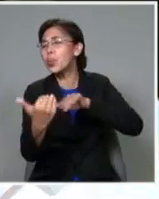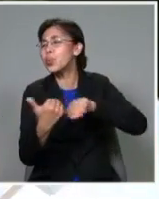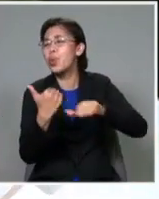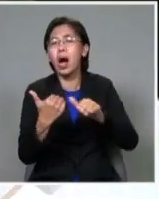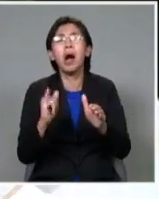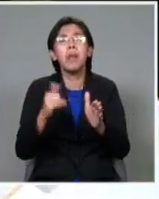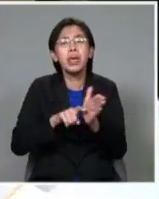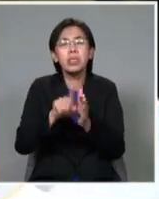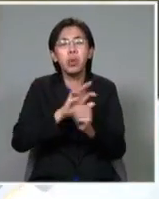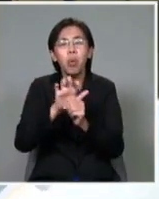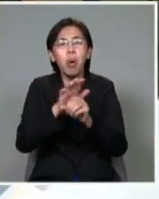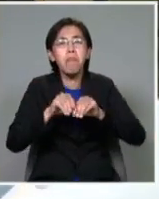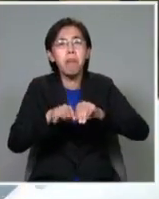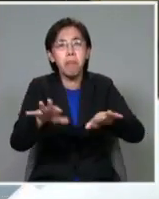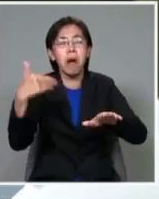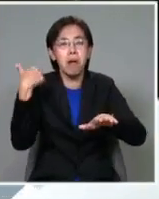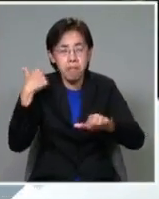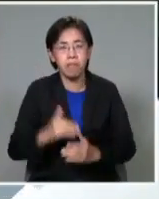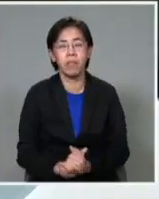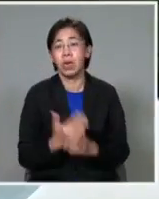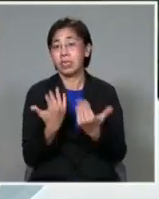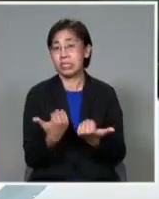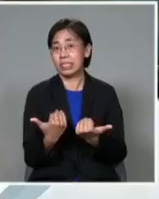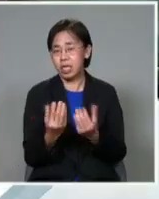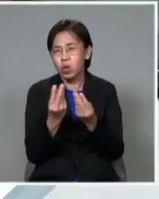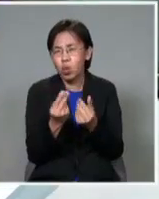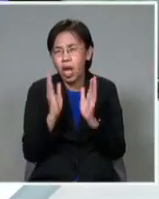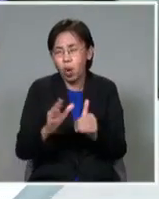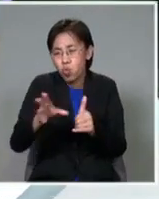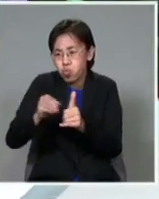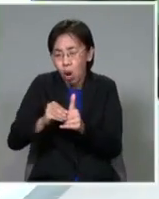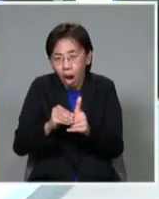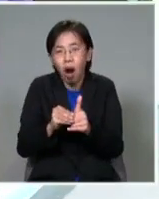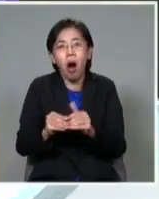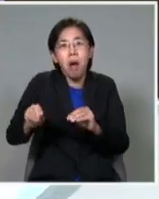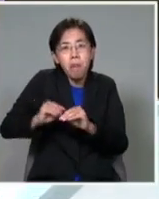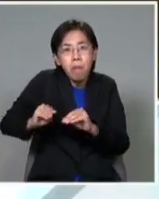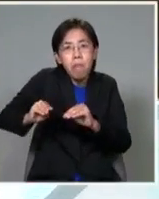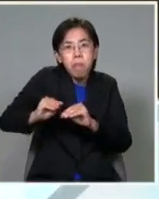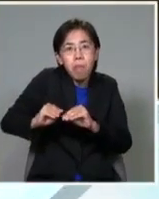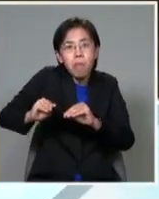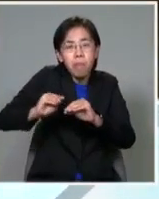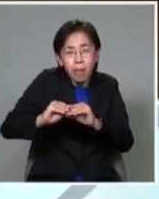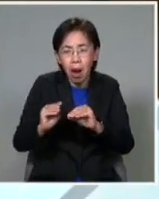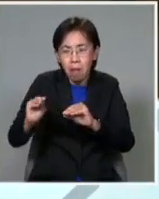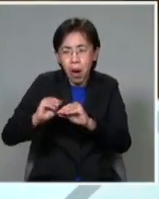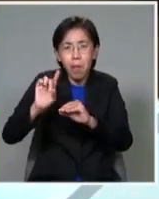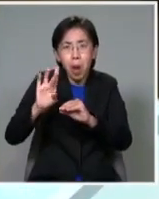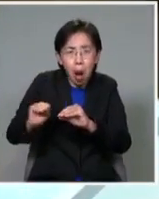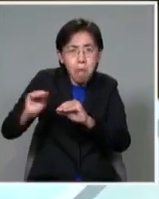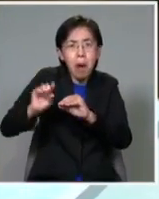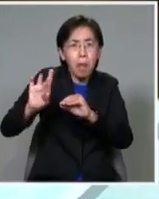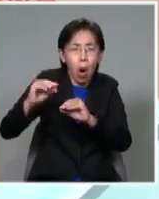การแพร่ระบาดของเชื้อก็ปี 19หลังพบว่าปัจจุบันตัวเลขผู้ติดเชื้อยังคงเพิ่มขึ้นหลักร้อยทุกวันทุกวันนะครับ